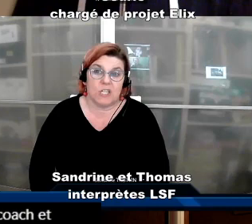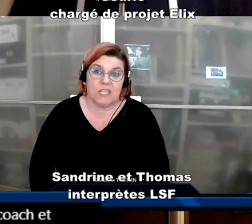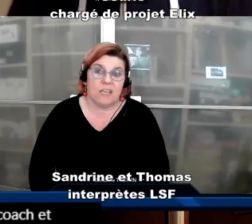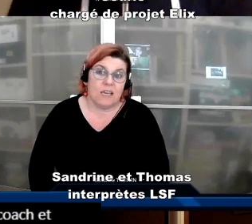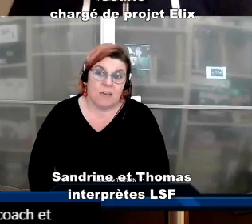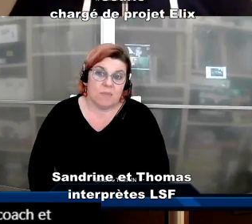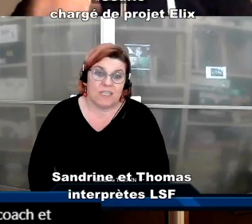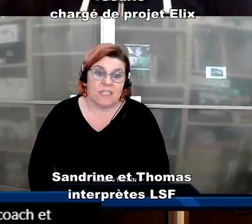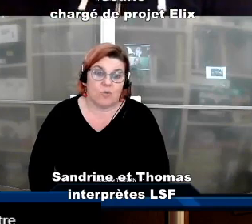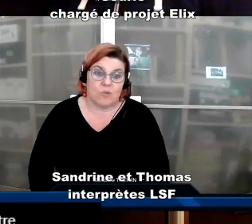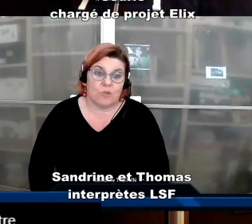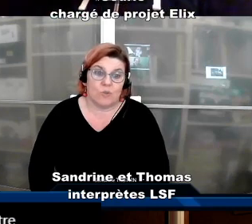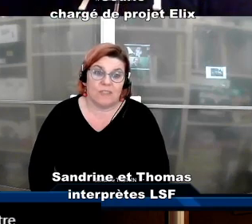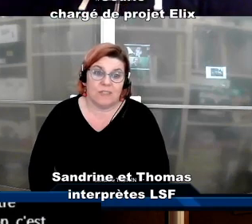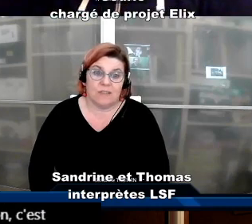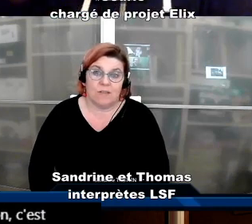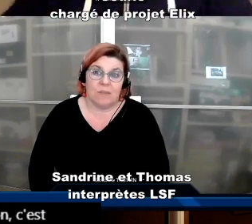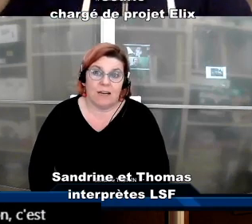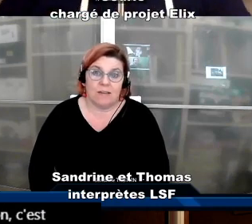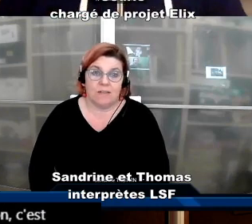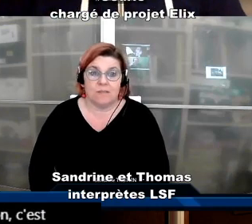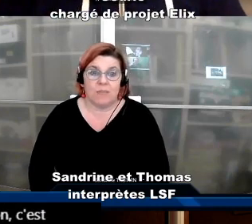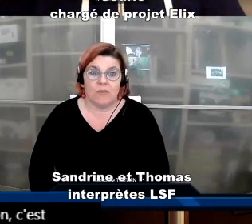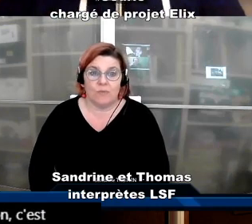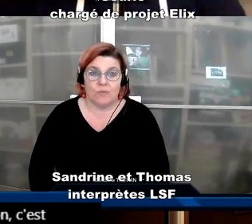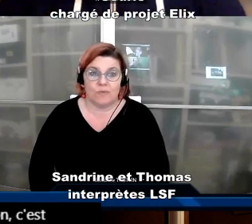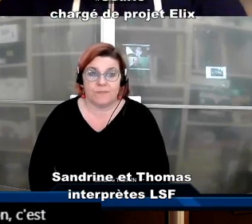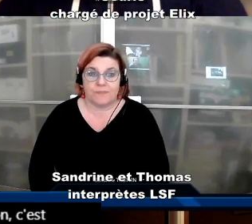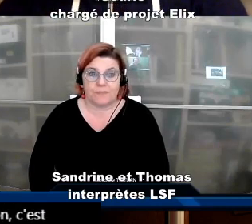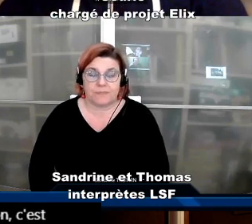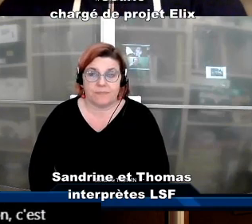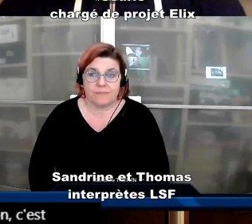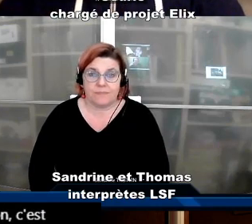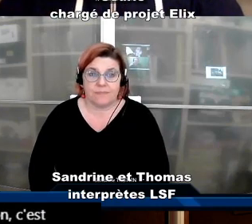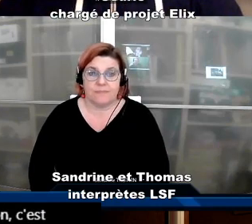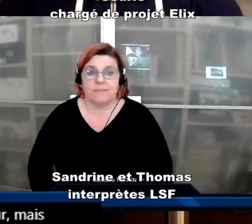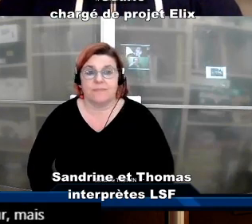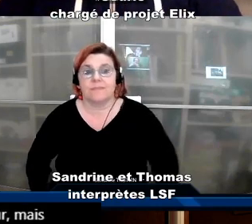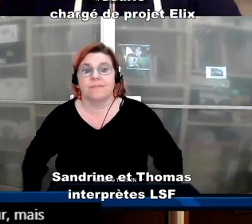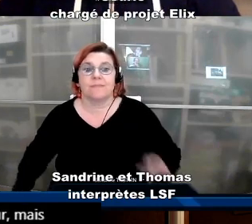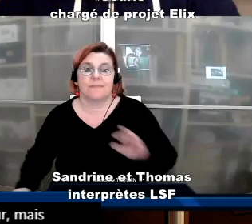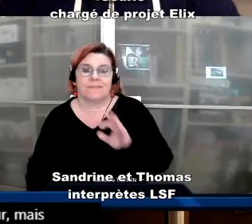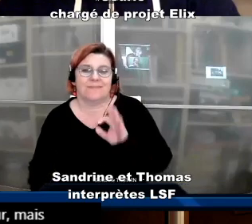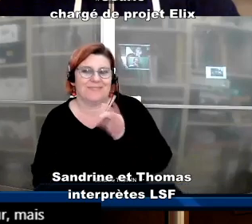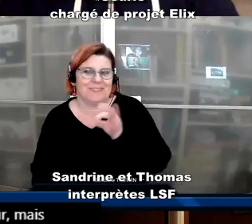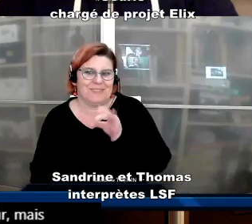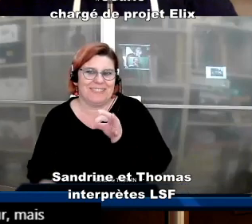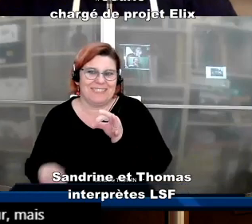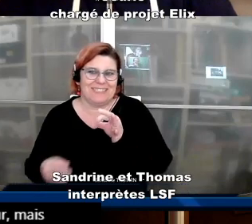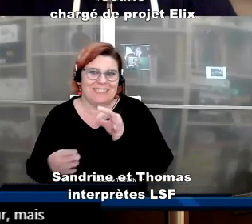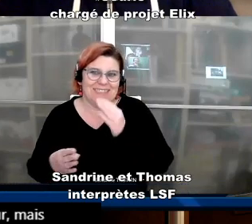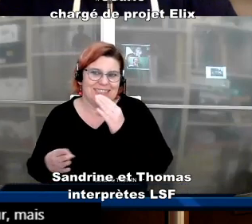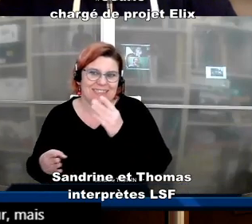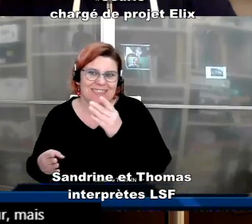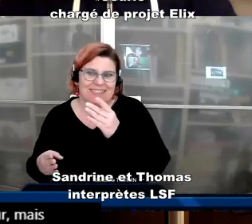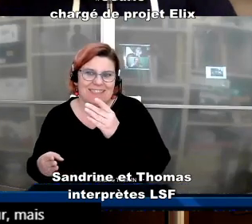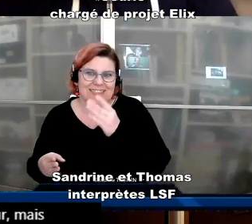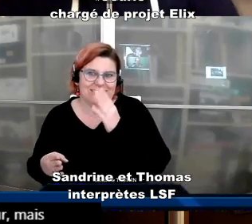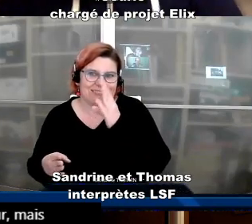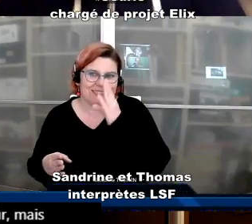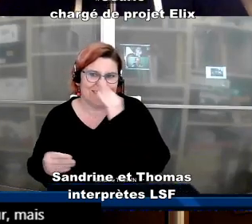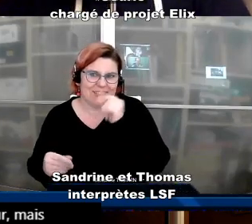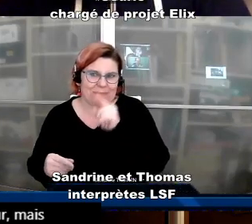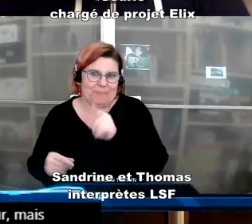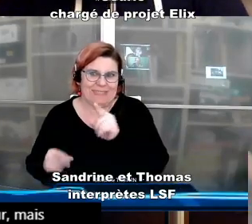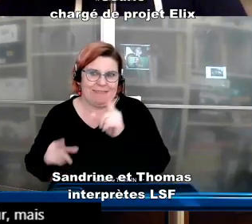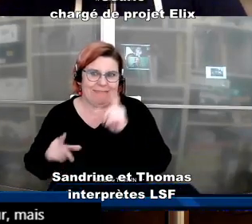et à corriger parce qu'il y a des choses qui ont été mal vues. Oui, on voit le Cédric qui a le sourire un peu crispé